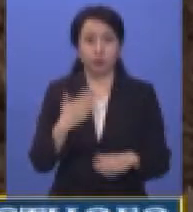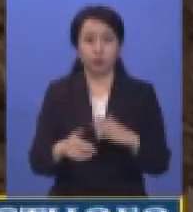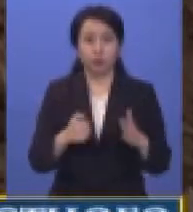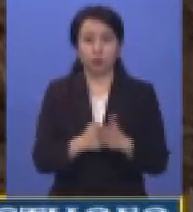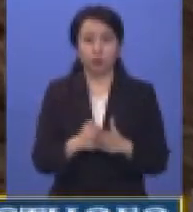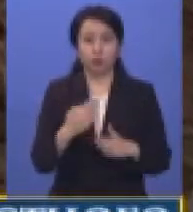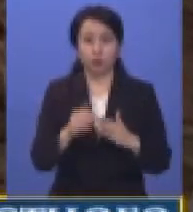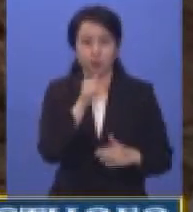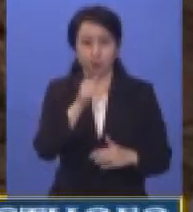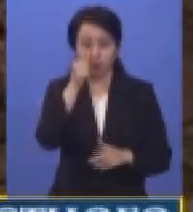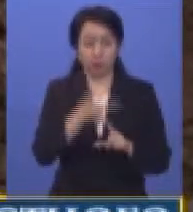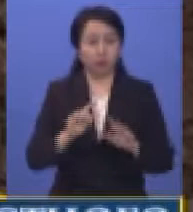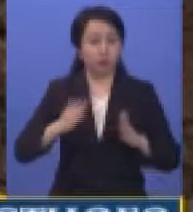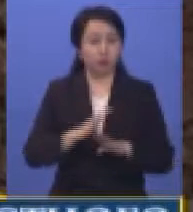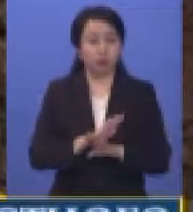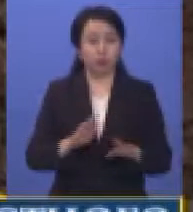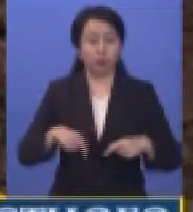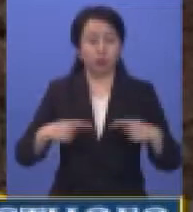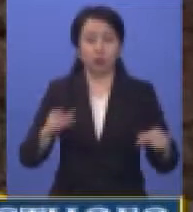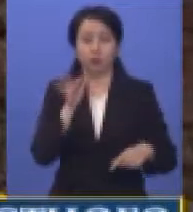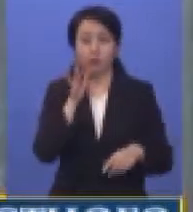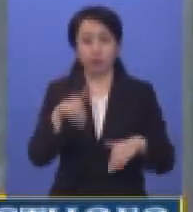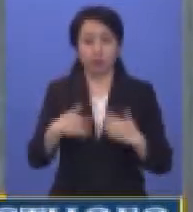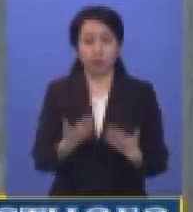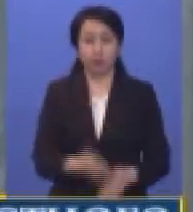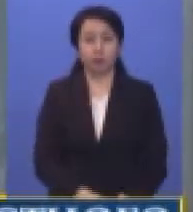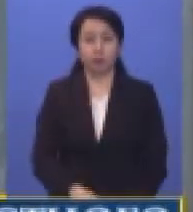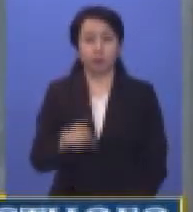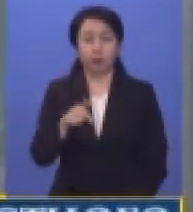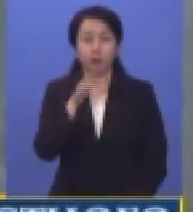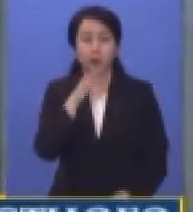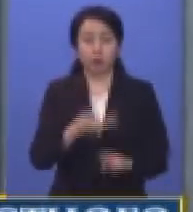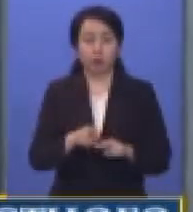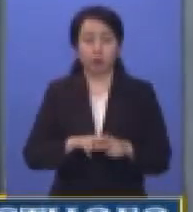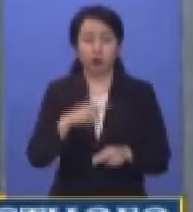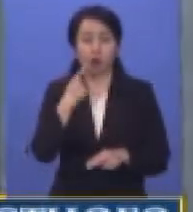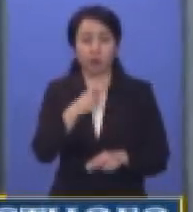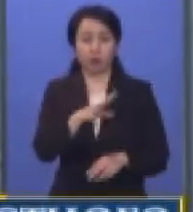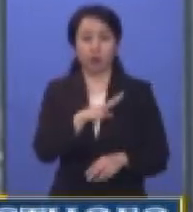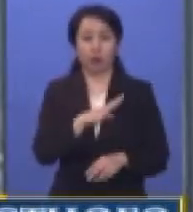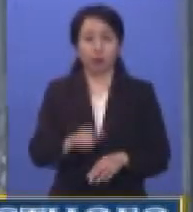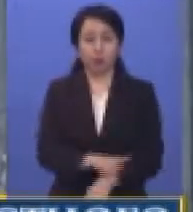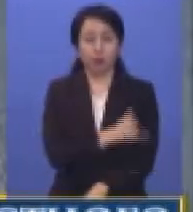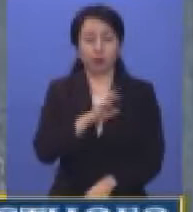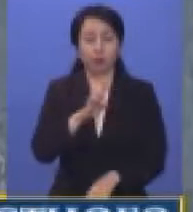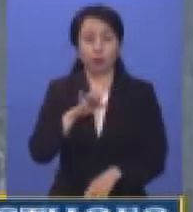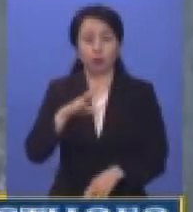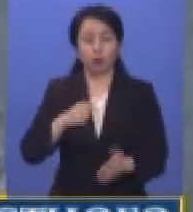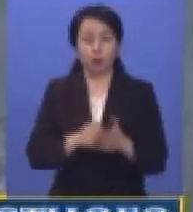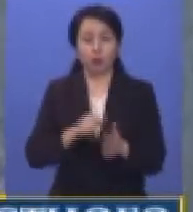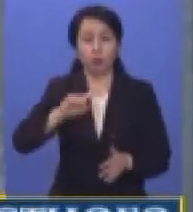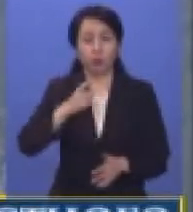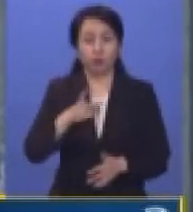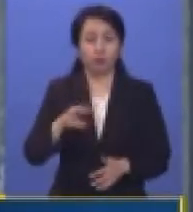Но этого не случилось. Сейчас озвучили другие сроки сдачи. Те сроки, которые мы заявляли, по улице Букетова до 1